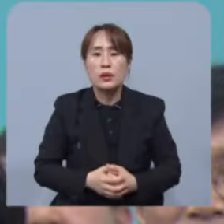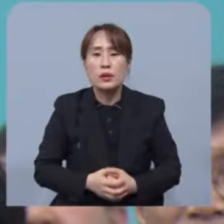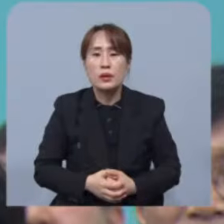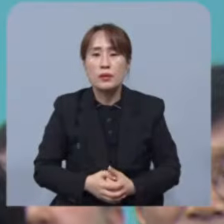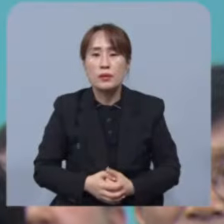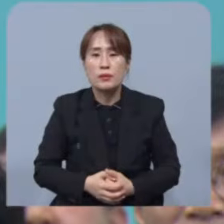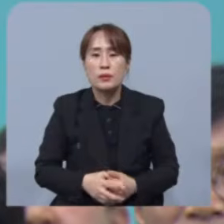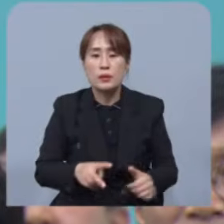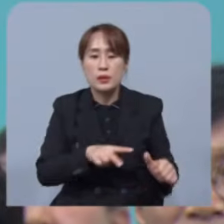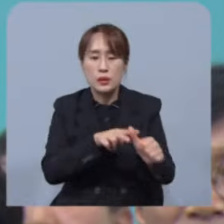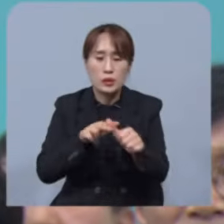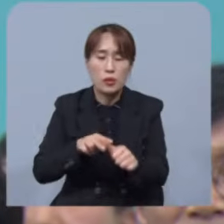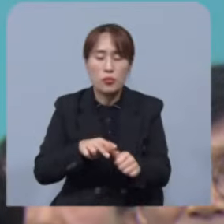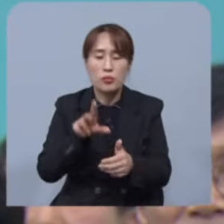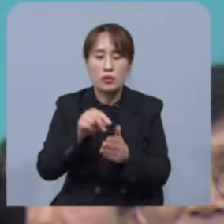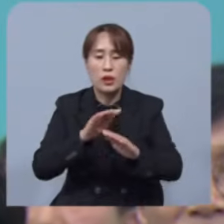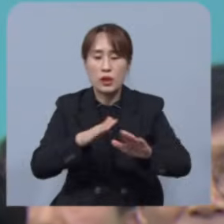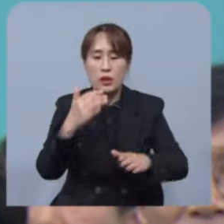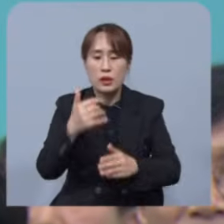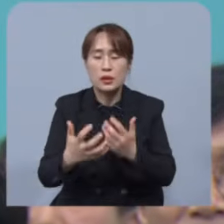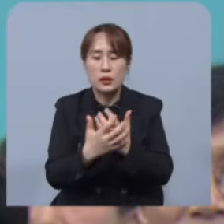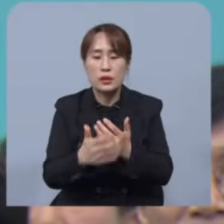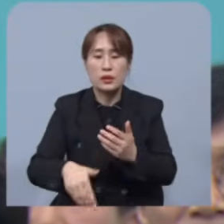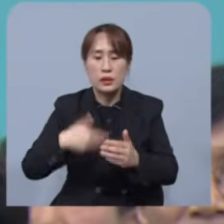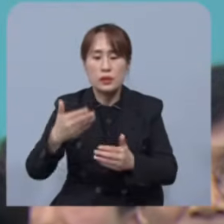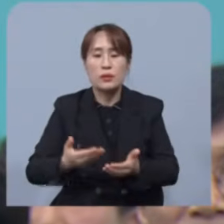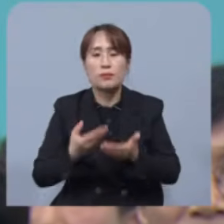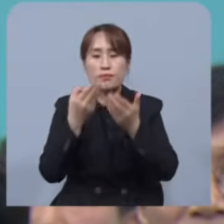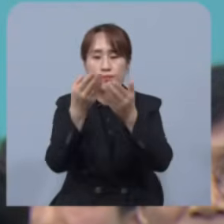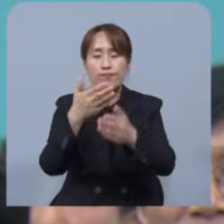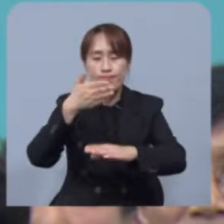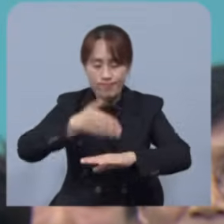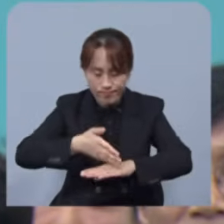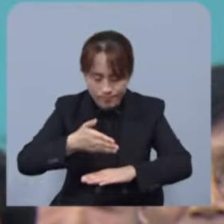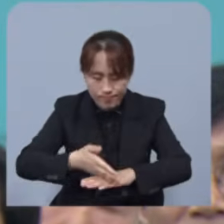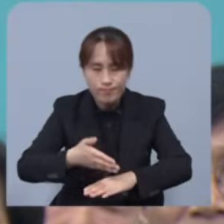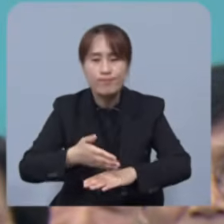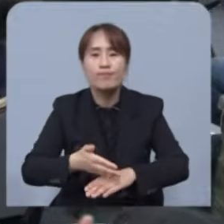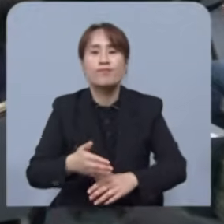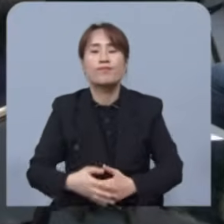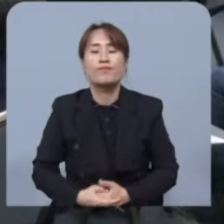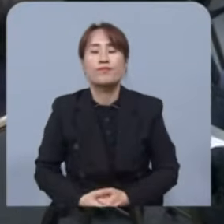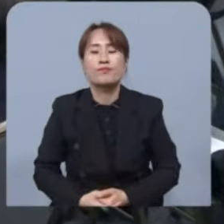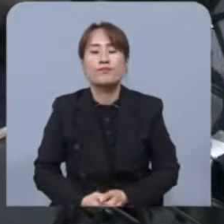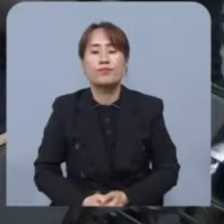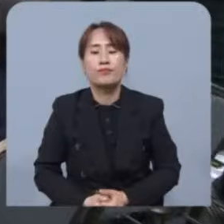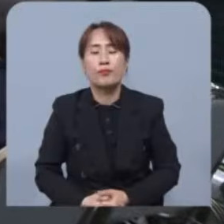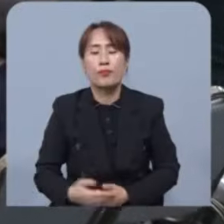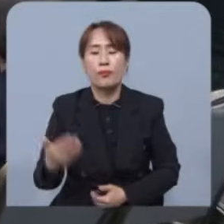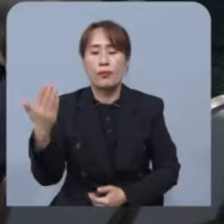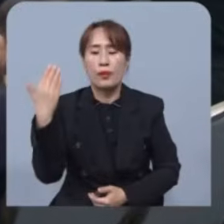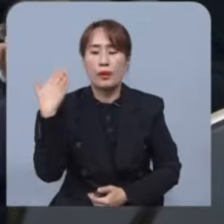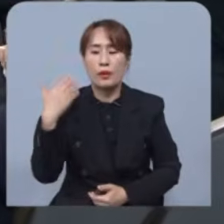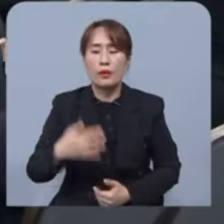수 있으리라 생각됩니다. 자료는 추후 제출하겠습니다. 감사합니다. 네. 예, 아까